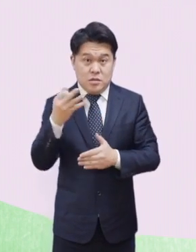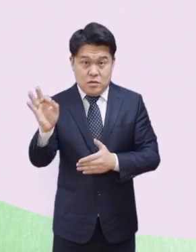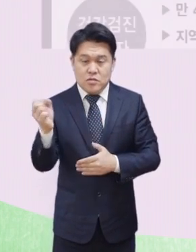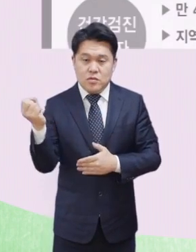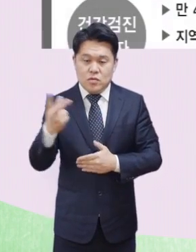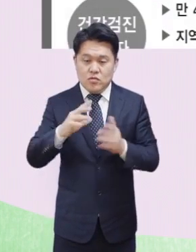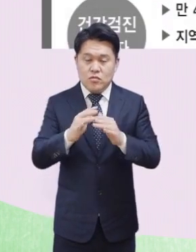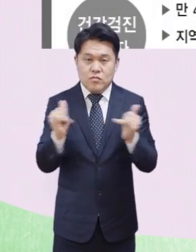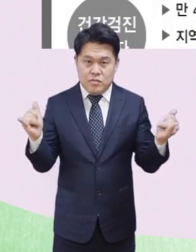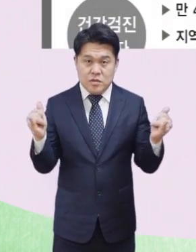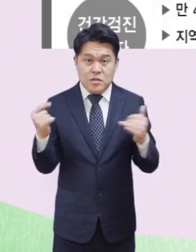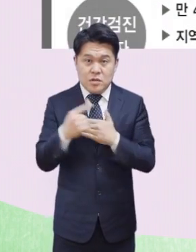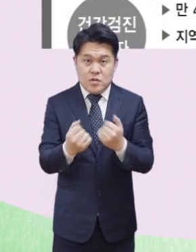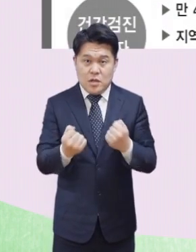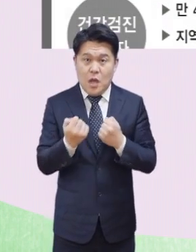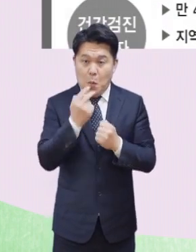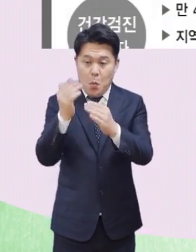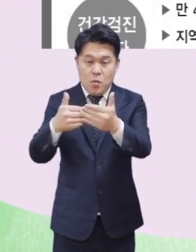경우,